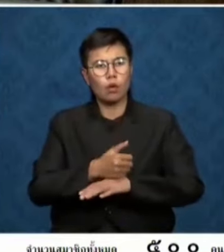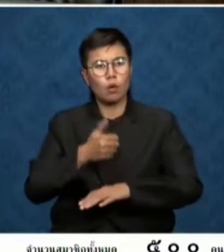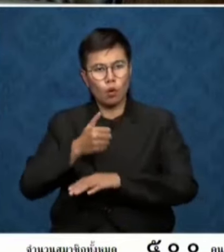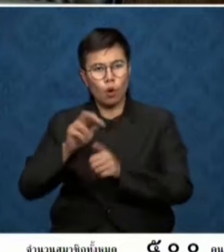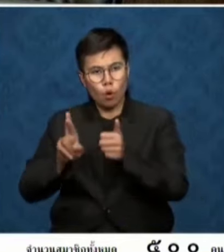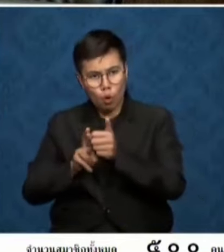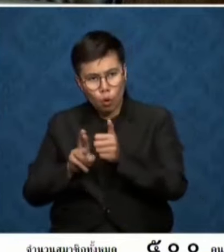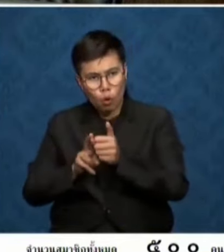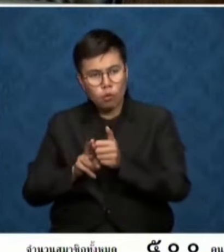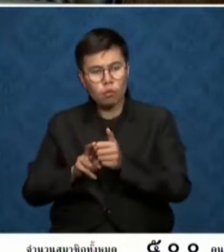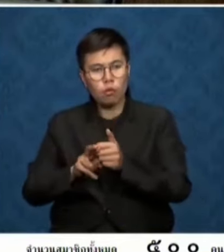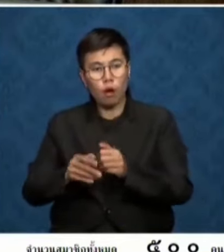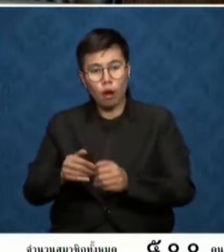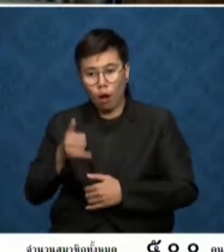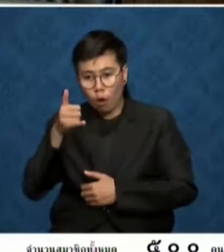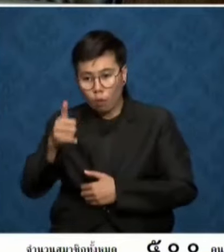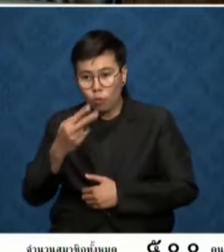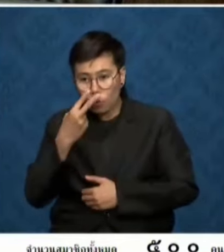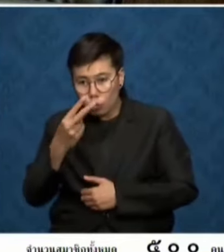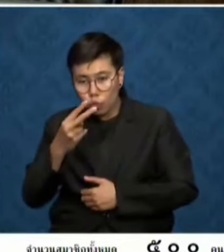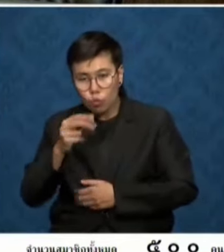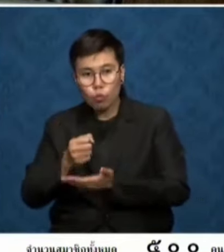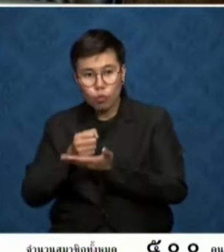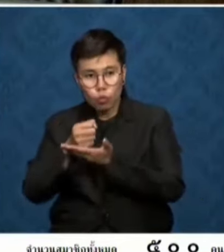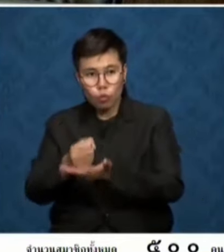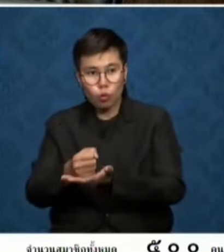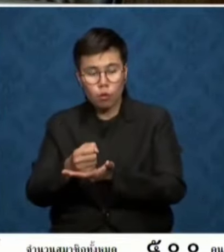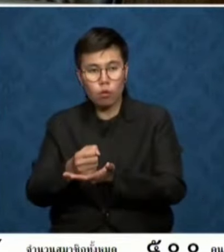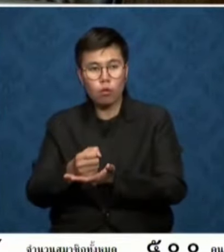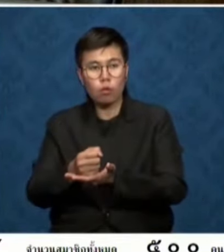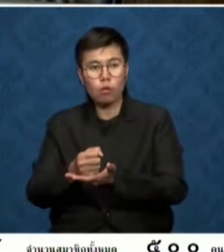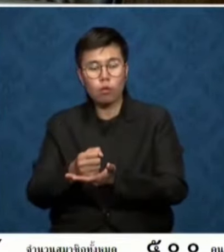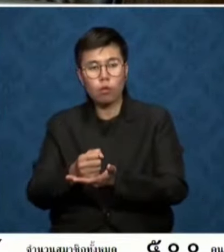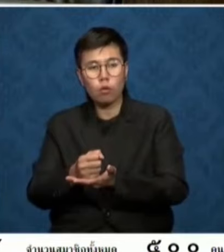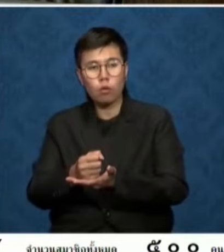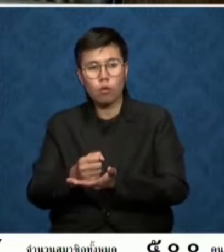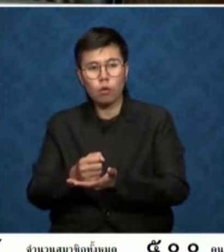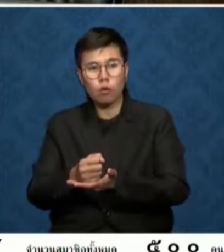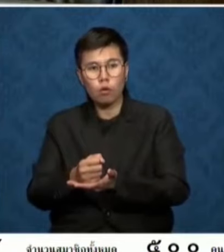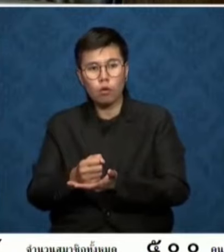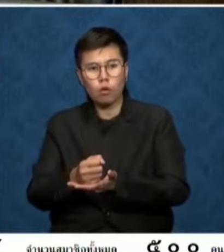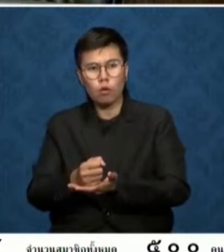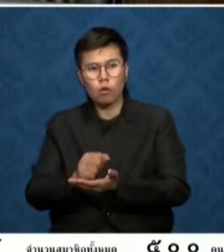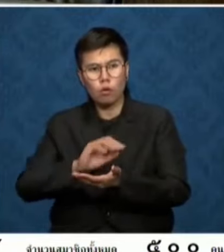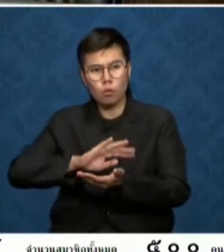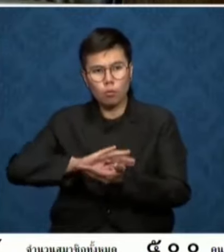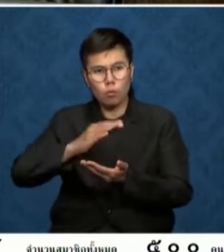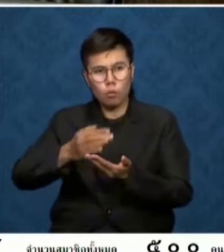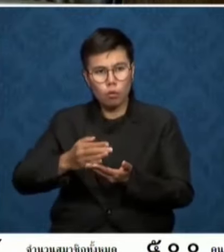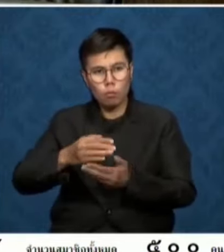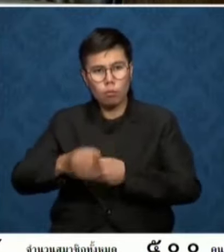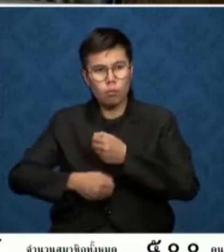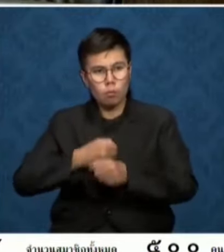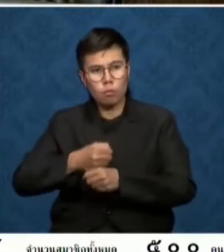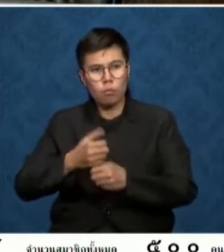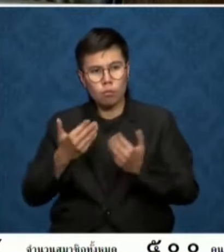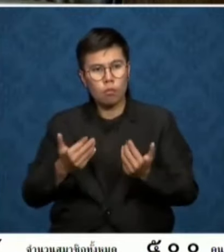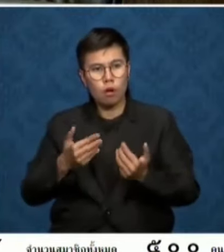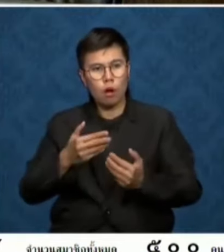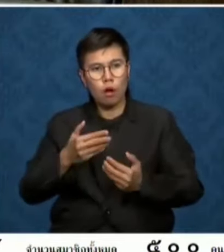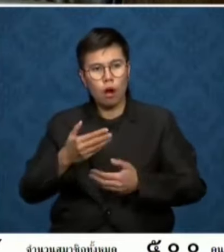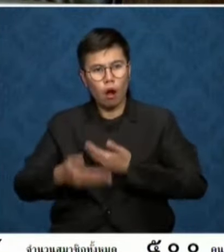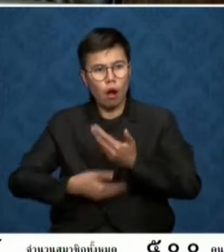ลาเข้าไปช่วยเหลืออย่างยกเช่นต้นมะม่วงในปีนี้ตกต่ำมากนะครับมะม่วงโช